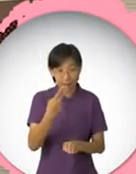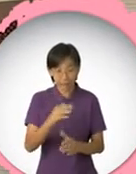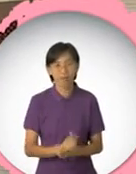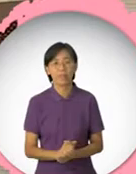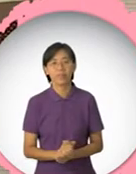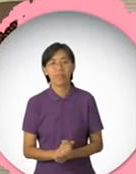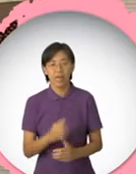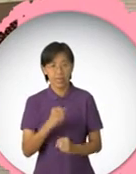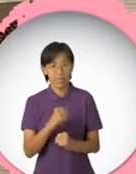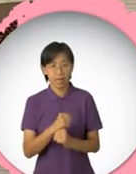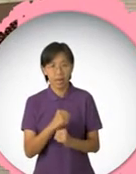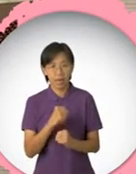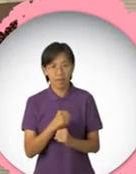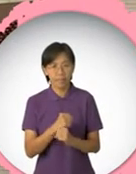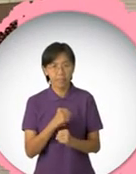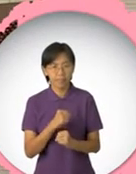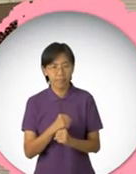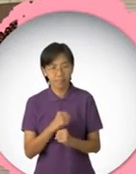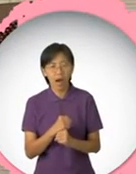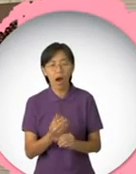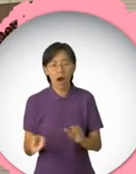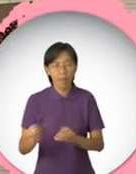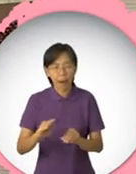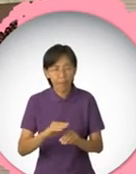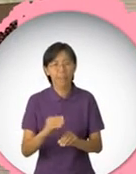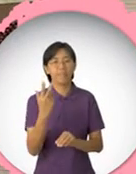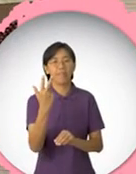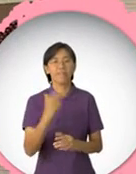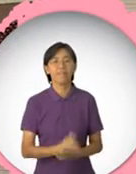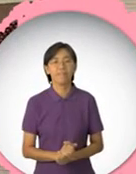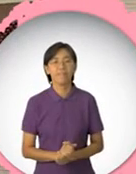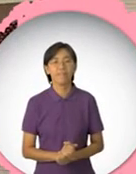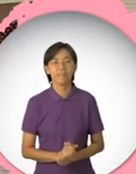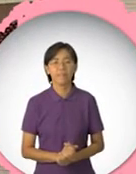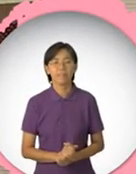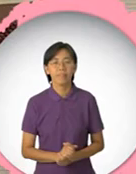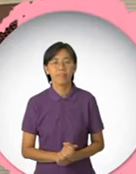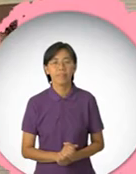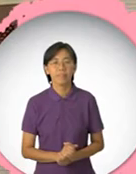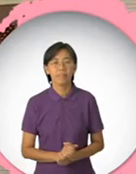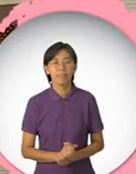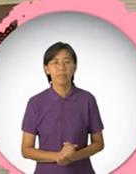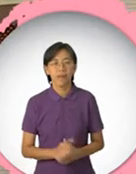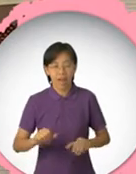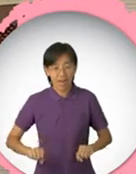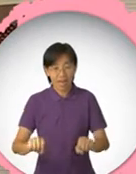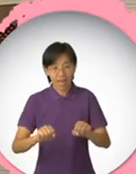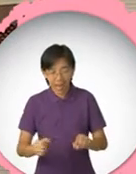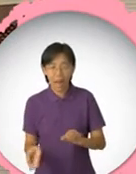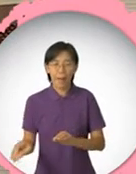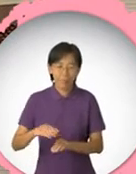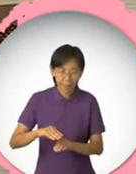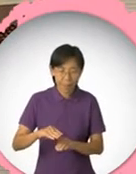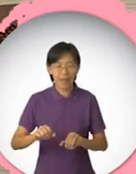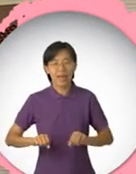ากขึ้นนะคะซึ่งเดี๋ยวเราจะมีการพับทบทั้งหมด3ครั้ง 3ครั้ง ค่ะ ก็คือรีดแล้วก็พับทบแล้วก็พักไว